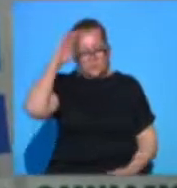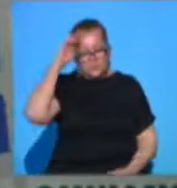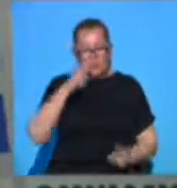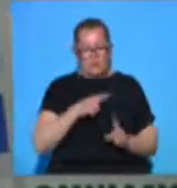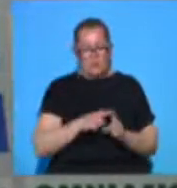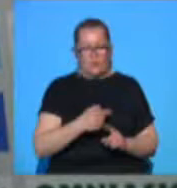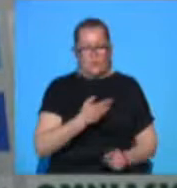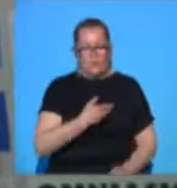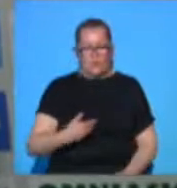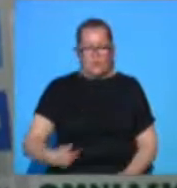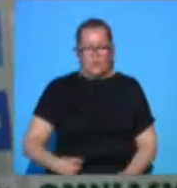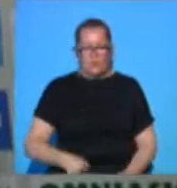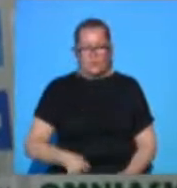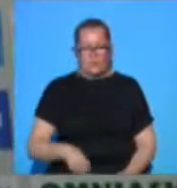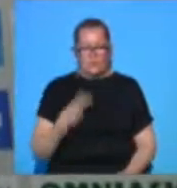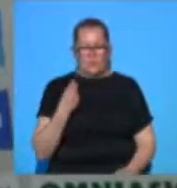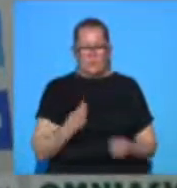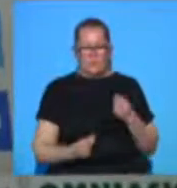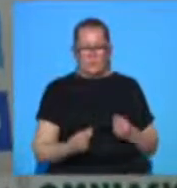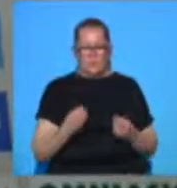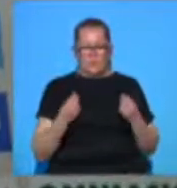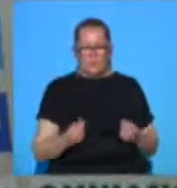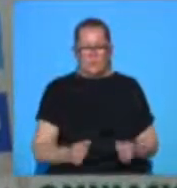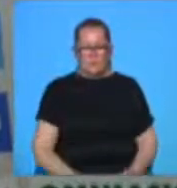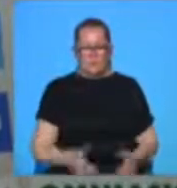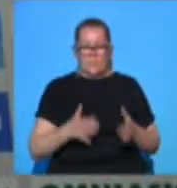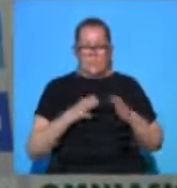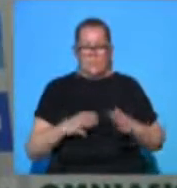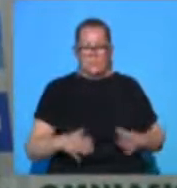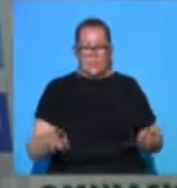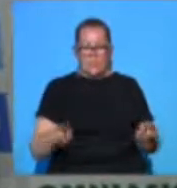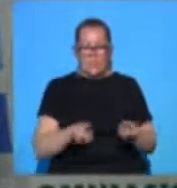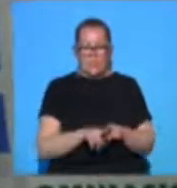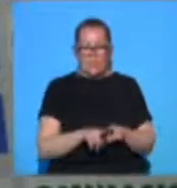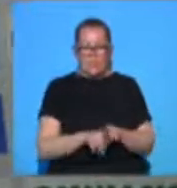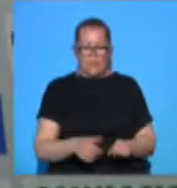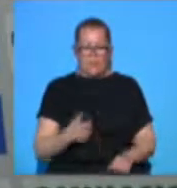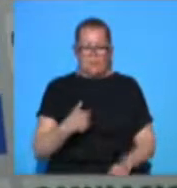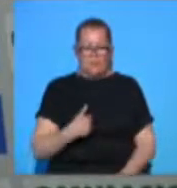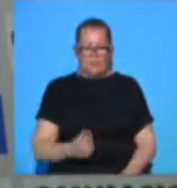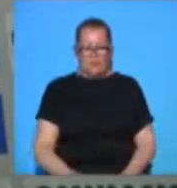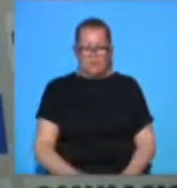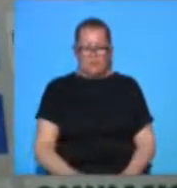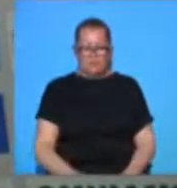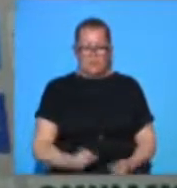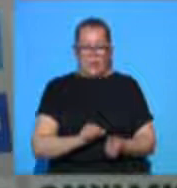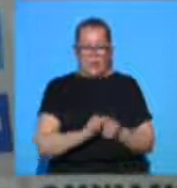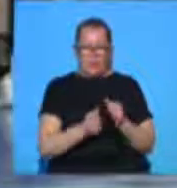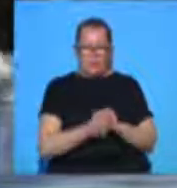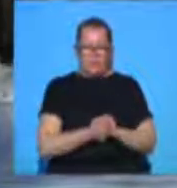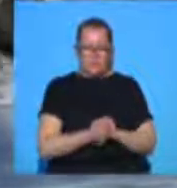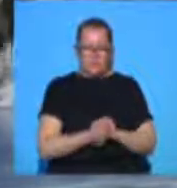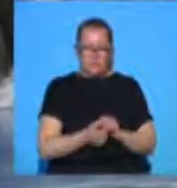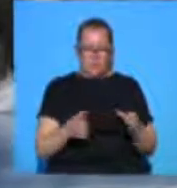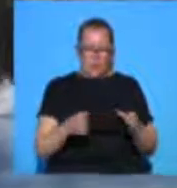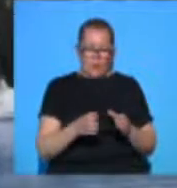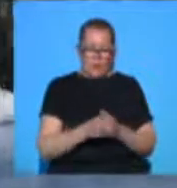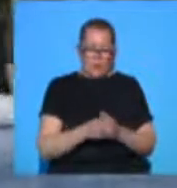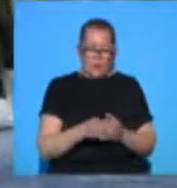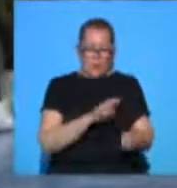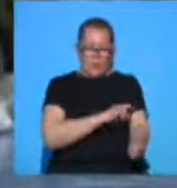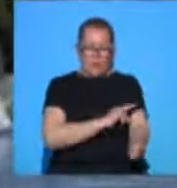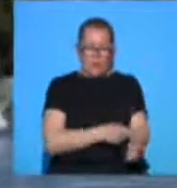Bucureștiului, un meci foarte bun, ne așteptam să fie la fel și cu noi. Au luptat până la capăt, o echipă incomodă pe terenul